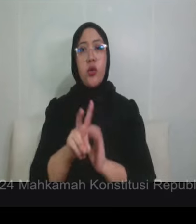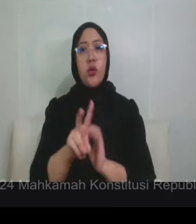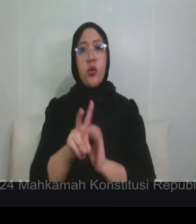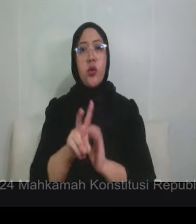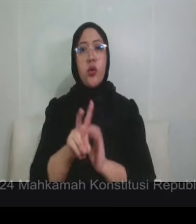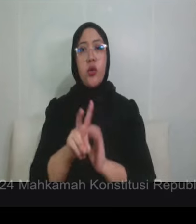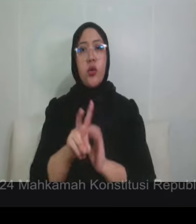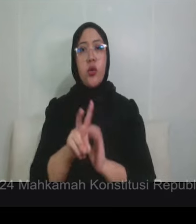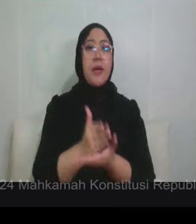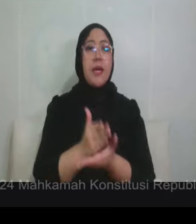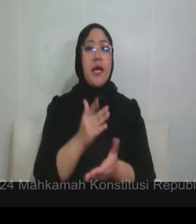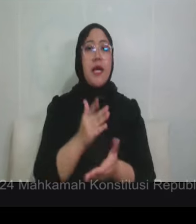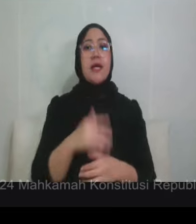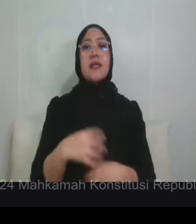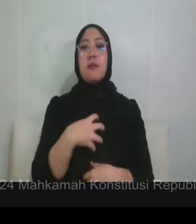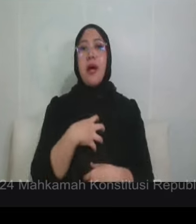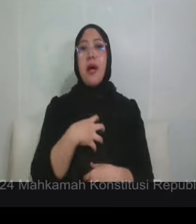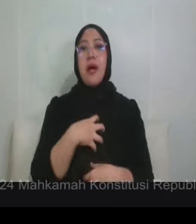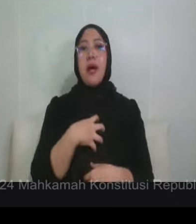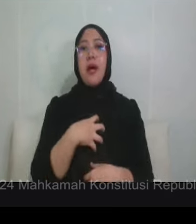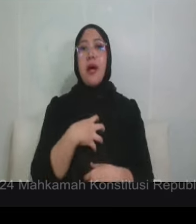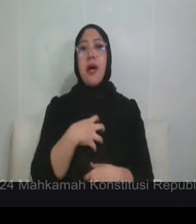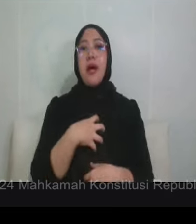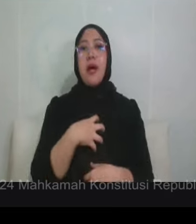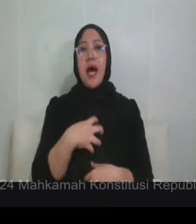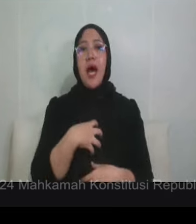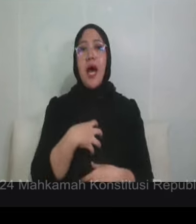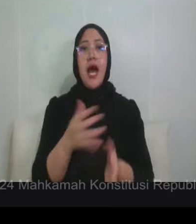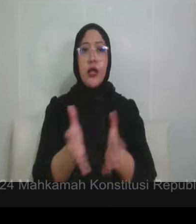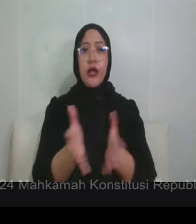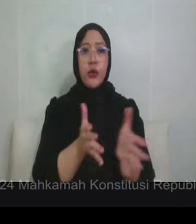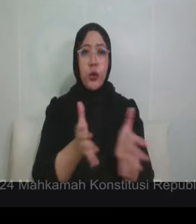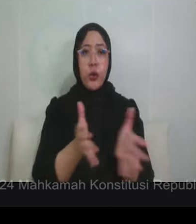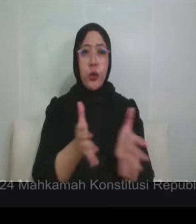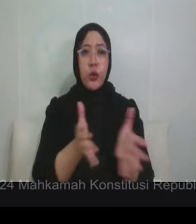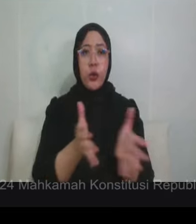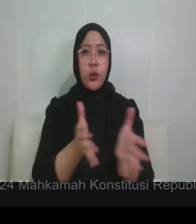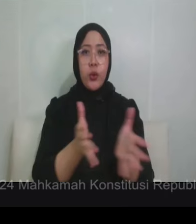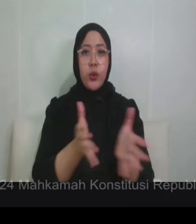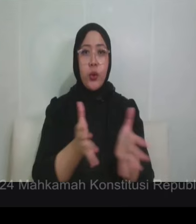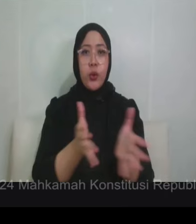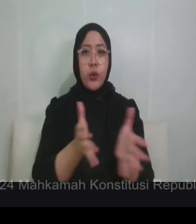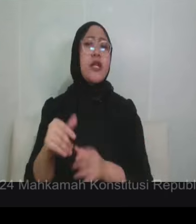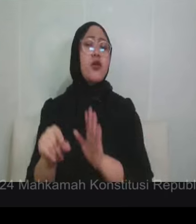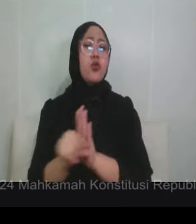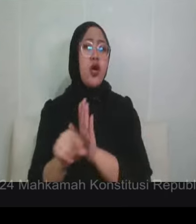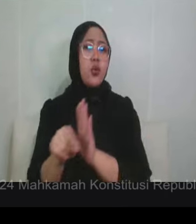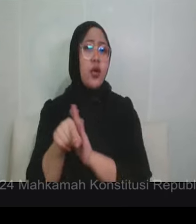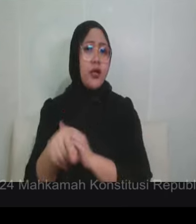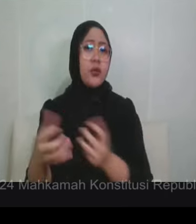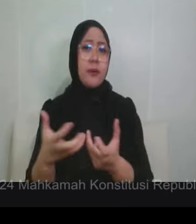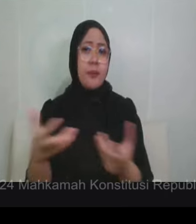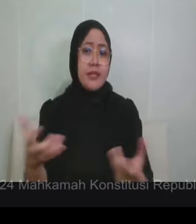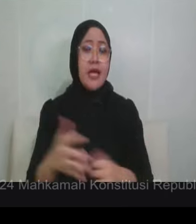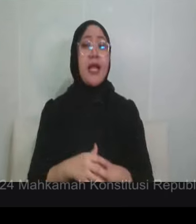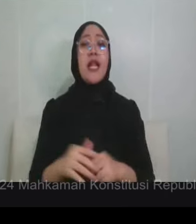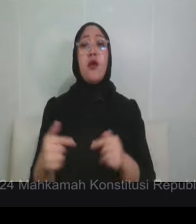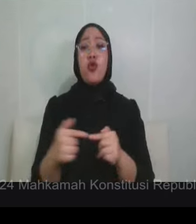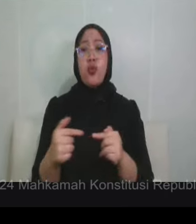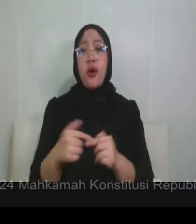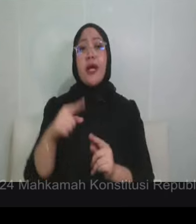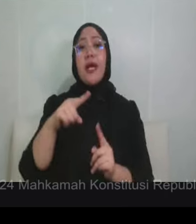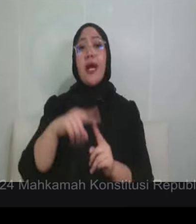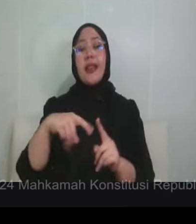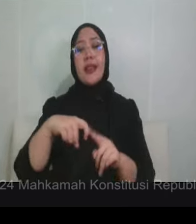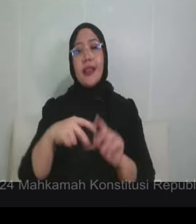dimaksudkan untuk mengatur materi yang seharusnya diatur dalam undang-undang namun mengatur hal yang berkaitan dengan teknis administratif dalam pemeriksaan bukti pemulaan terlebih